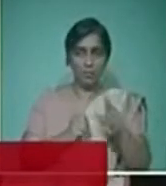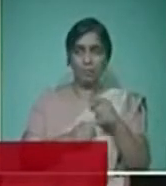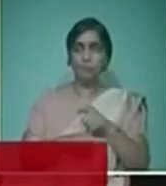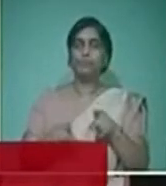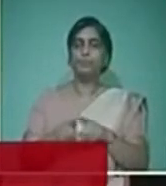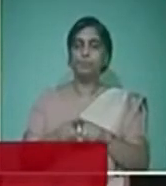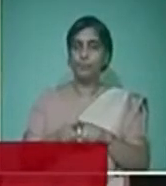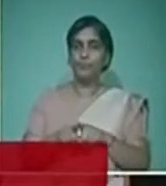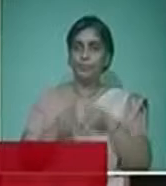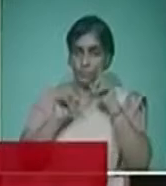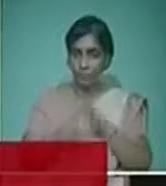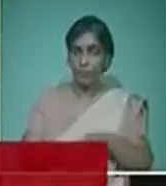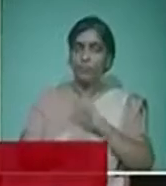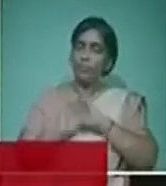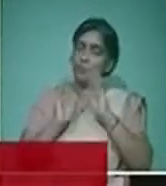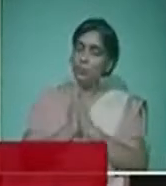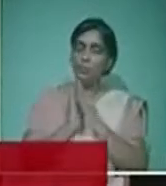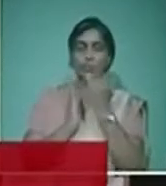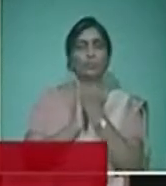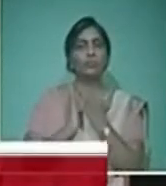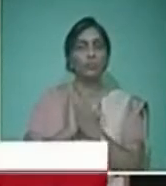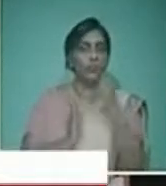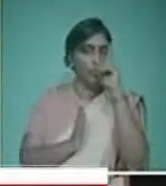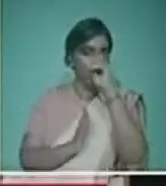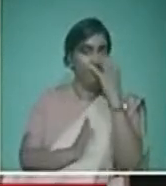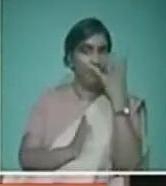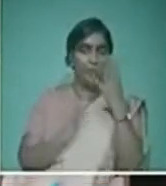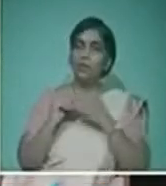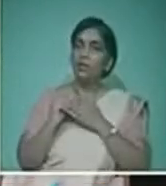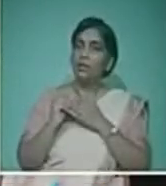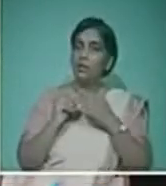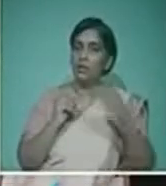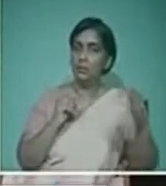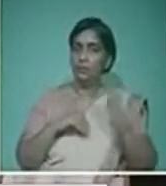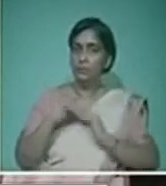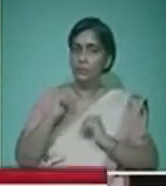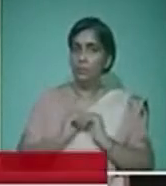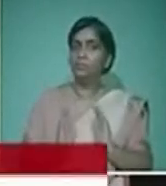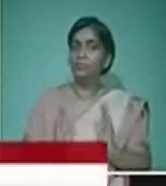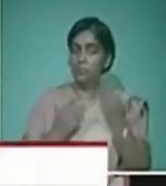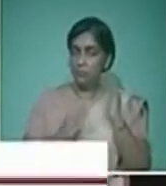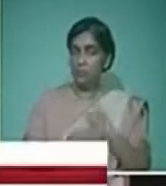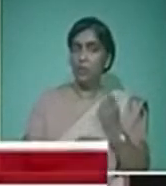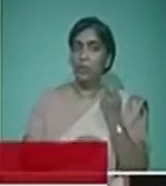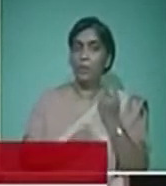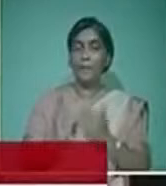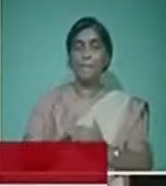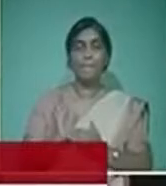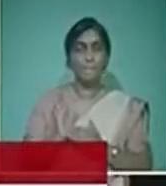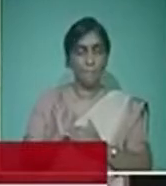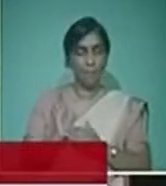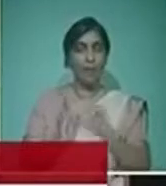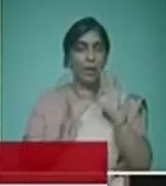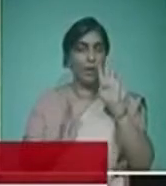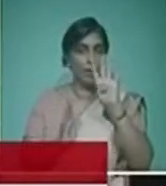ඉහත කී සියලු වැඩසටහන් මාස 4ක් මුළුල්ලේ ක්‍රියාත්මක කිරීම සඳහා රුපියල් මිලියන